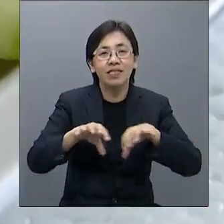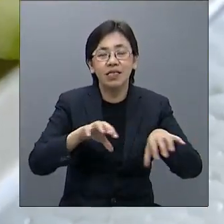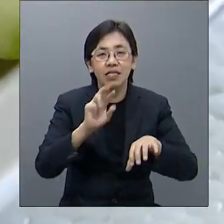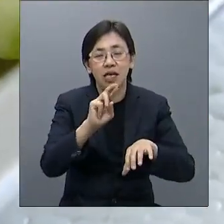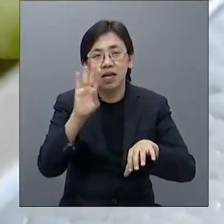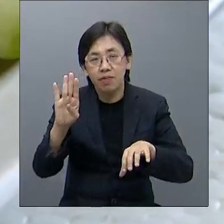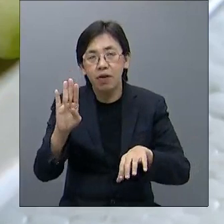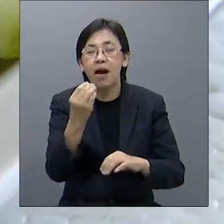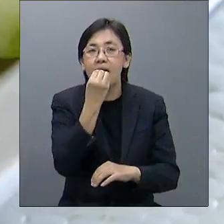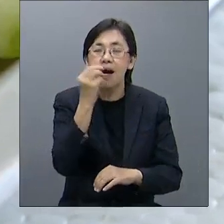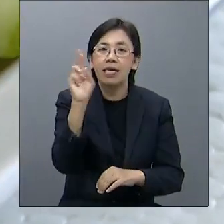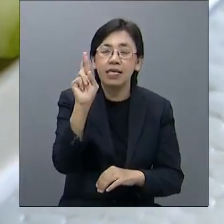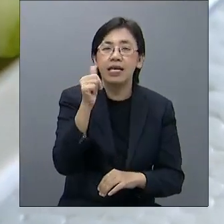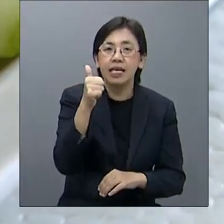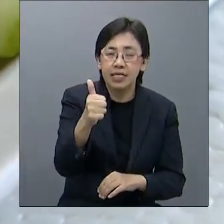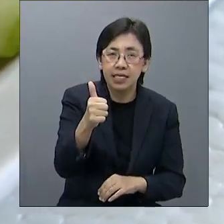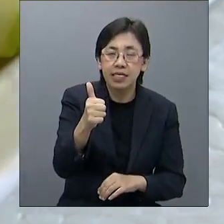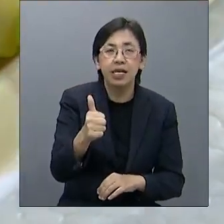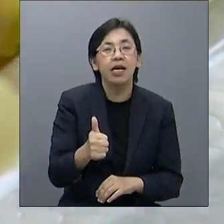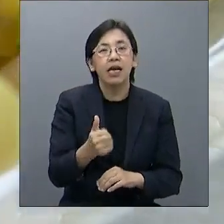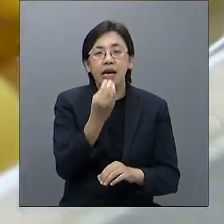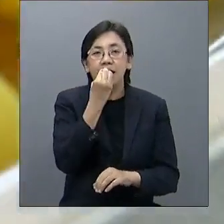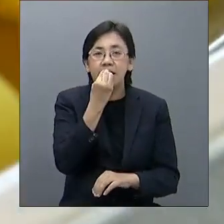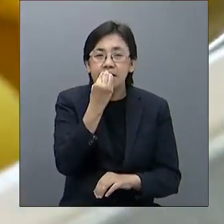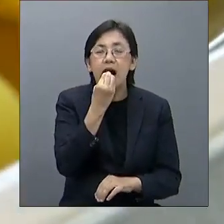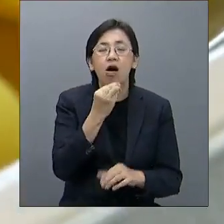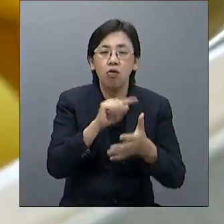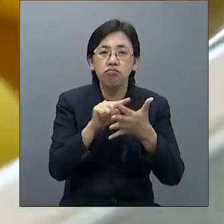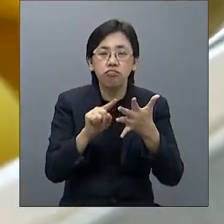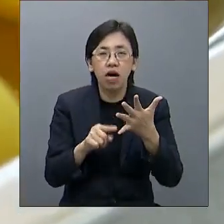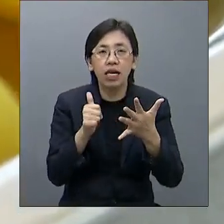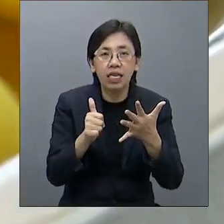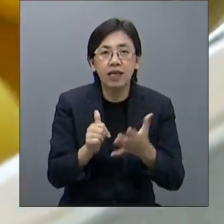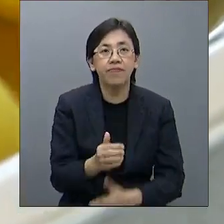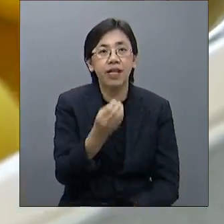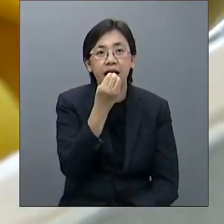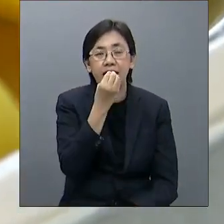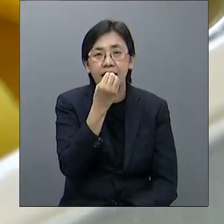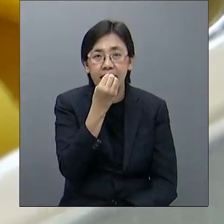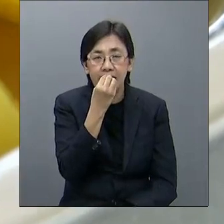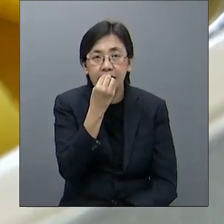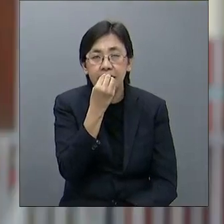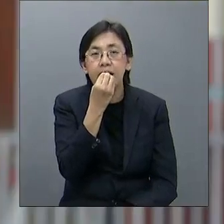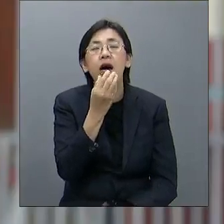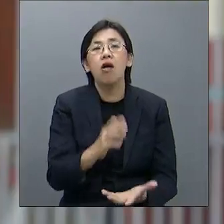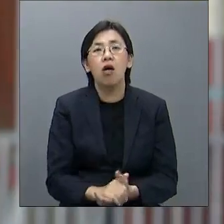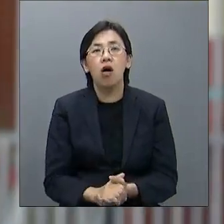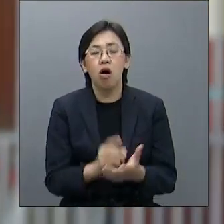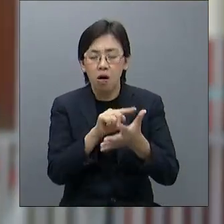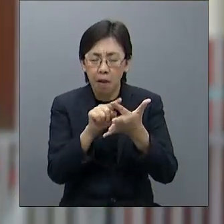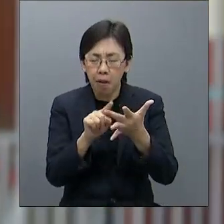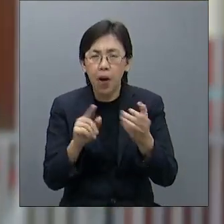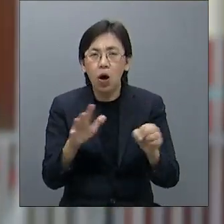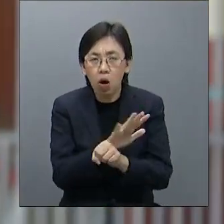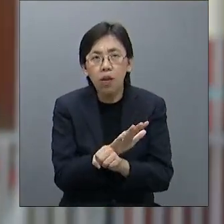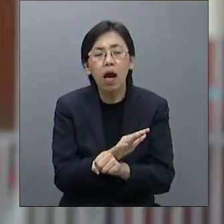ให้มีอาหารกลางวันนะฮะที่มีคุณภาพนะครับแล้วก็อาหารนั้นยังต้องมีส่วนประกอบนะฮะที่ดีเหล่านี้เนี่ยจะท